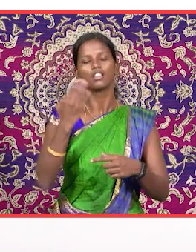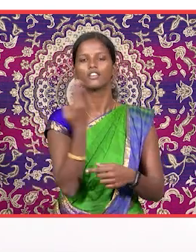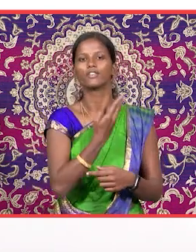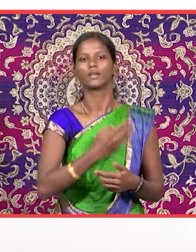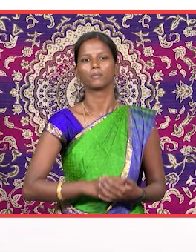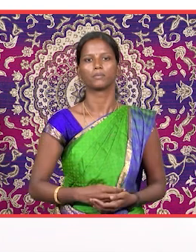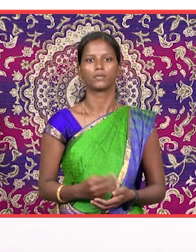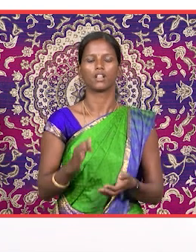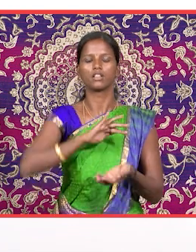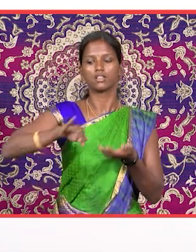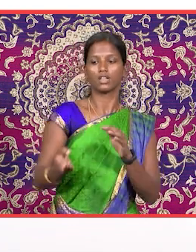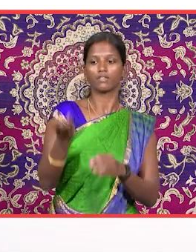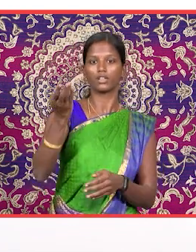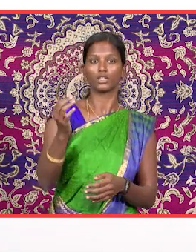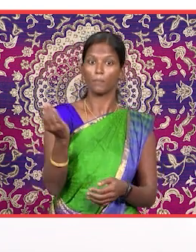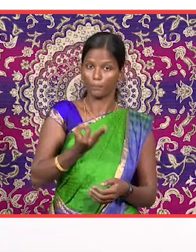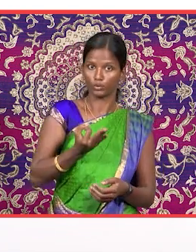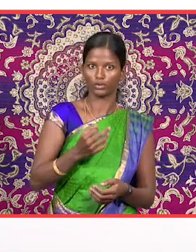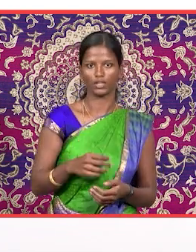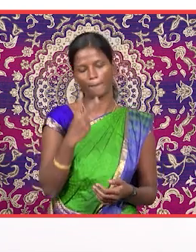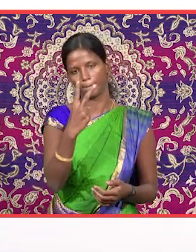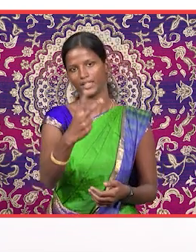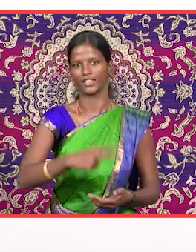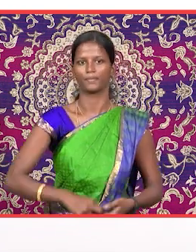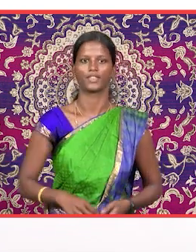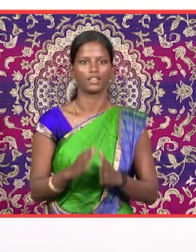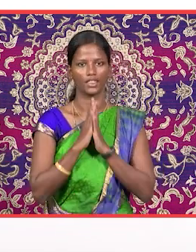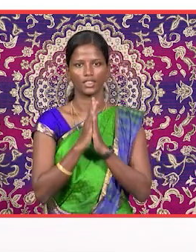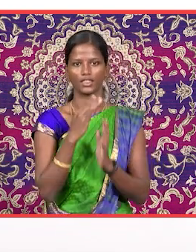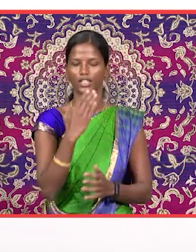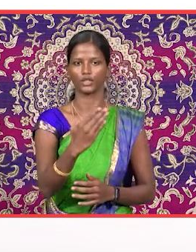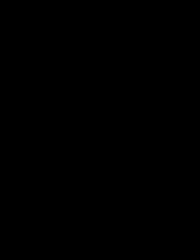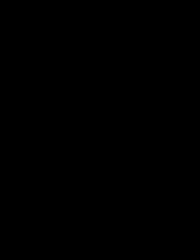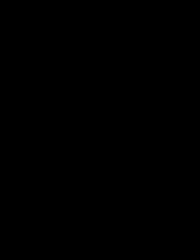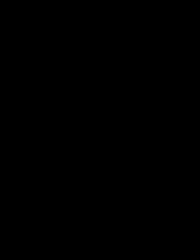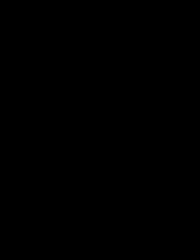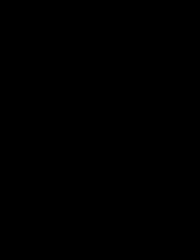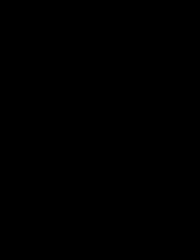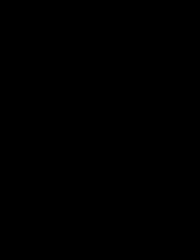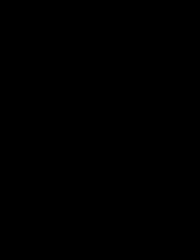தனிவட்டி என்ற புதிய பாடத்தலைப்போடு நாம் ஆரம்பிக்கலாம். நன்றி, வணக்கம்.